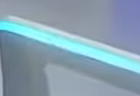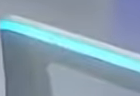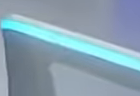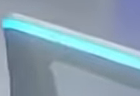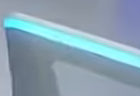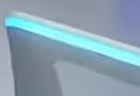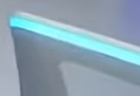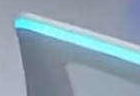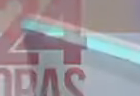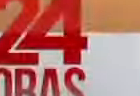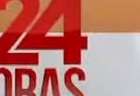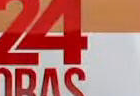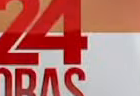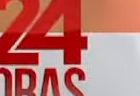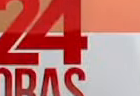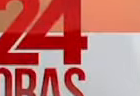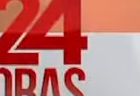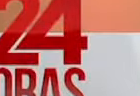At tutukan,